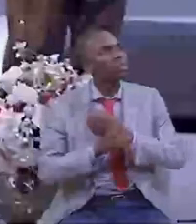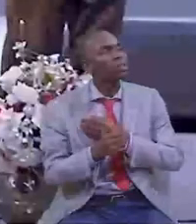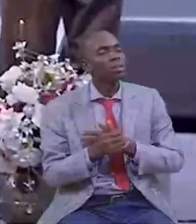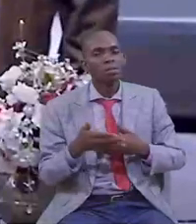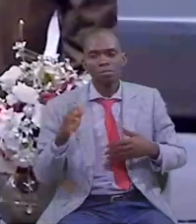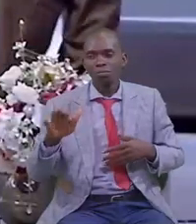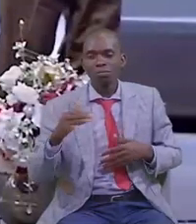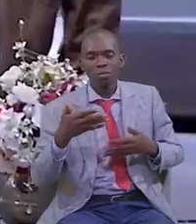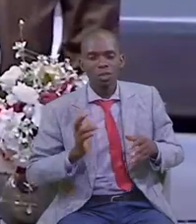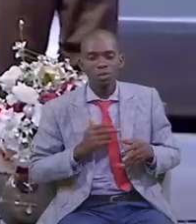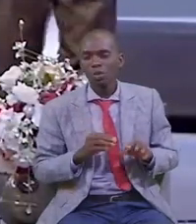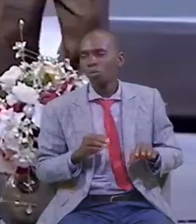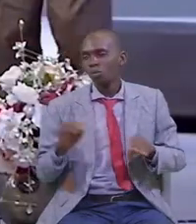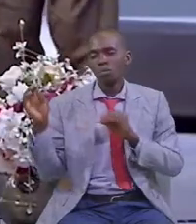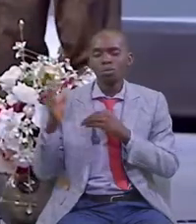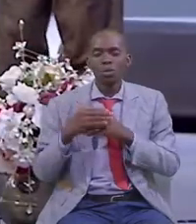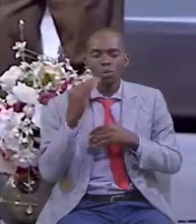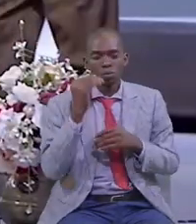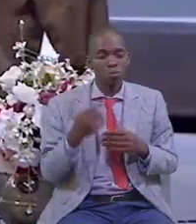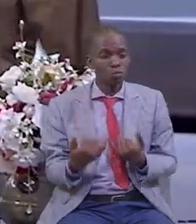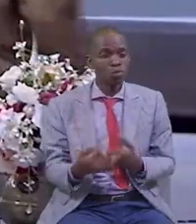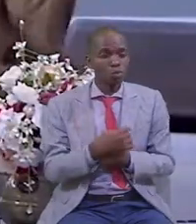Aujourd'hui, c'est un jour de malchance.